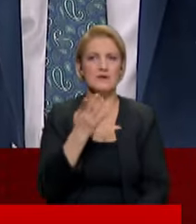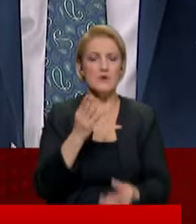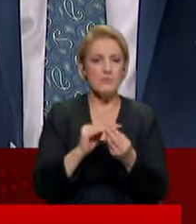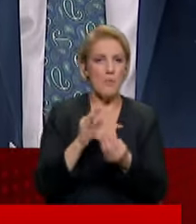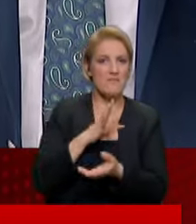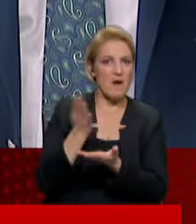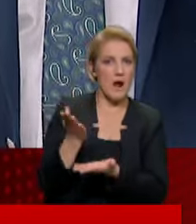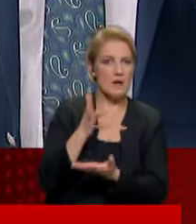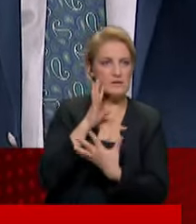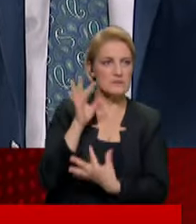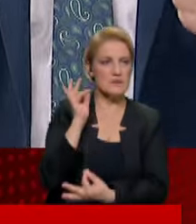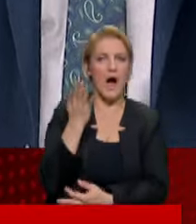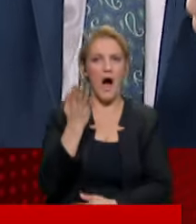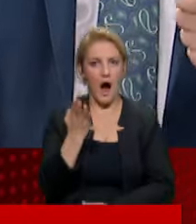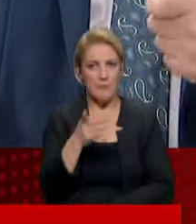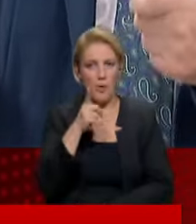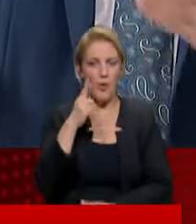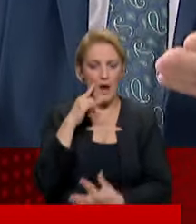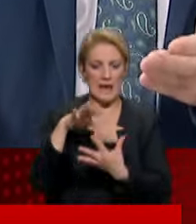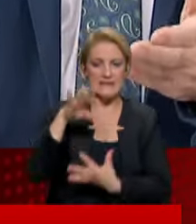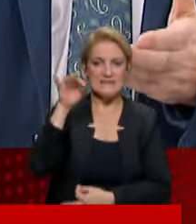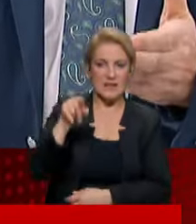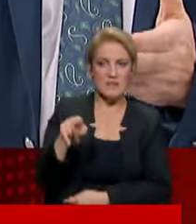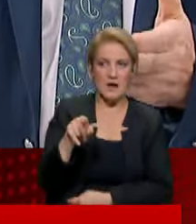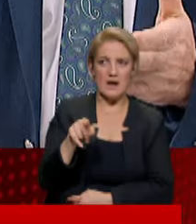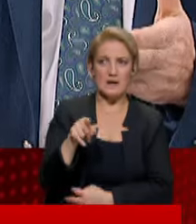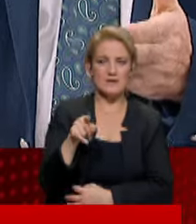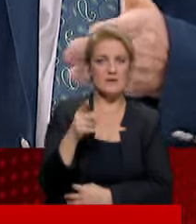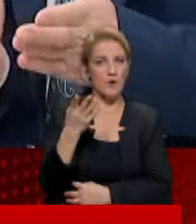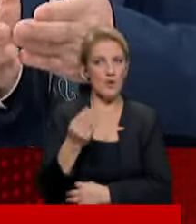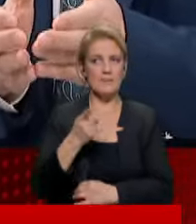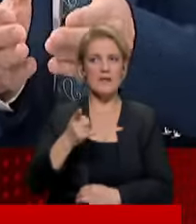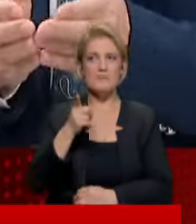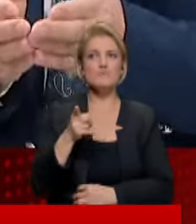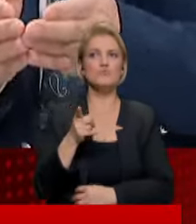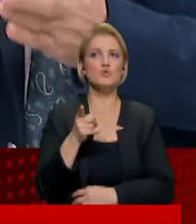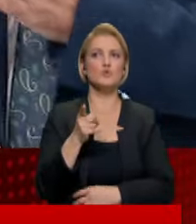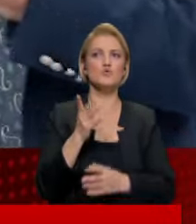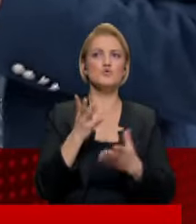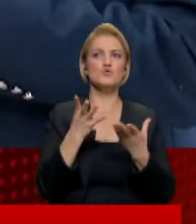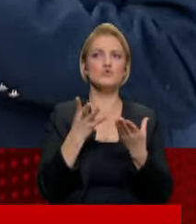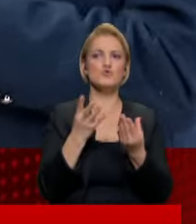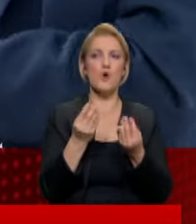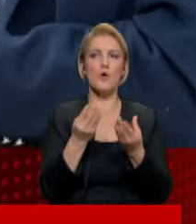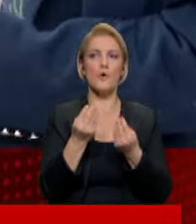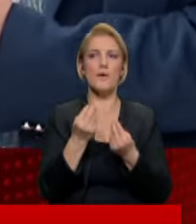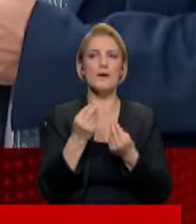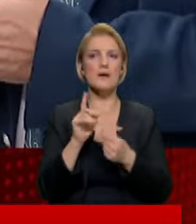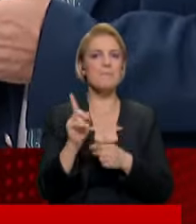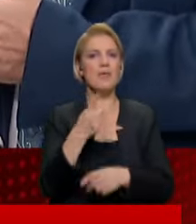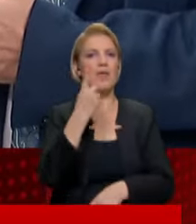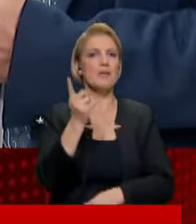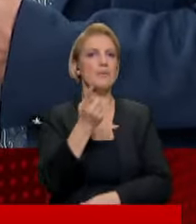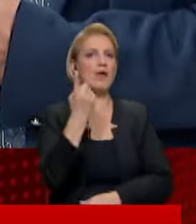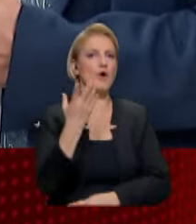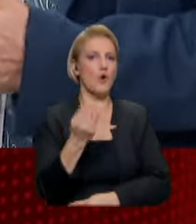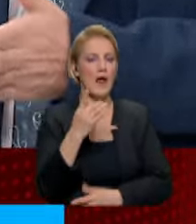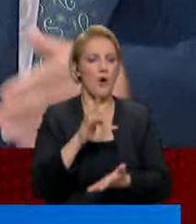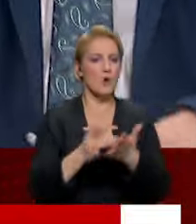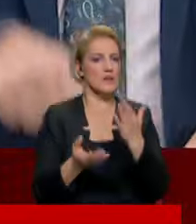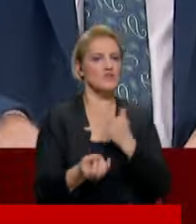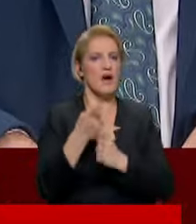sorunlu ama o insanlar üzerinde etkili olabilir ancak bu da çok Eee Nadir olarak Eee ortaya